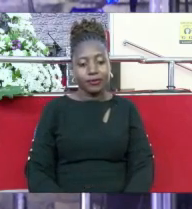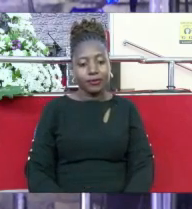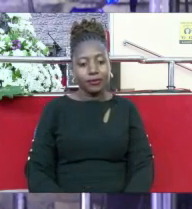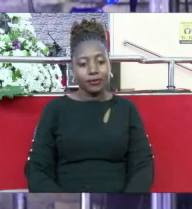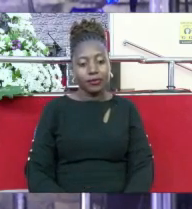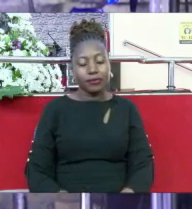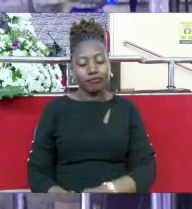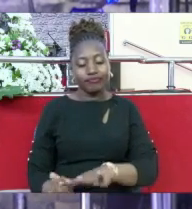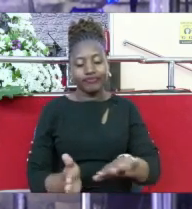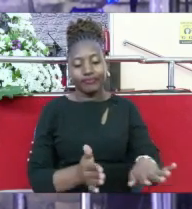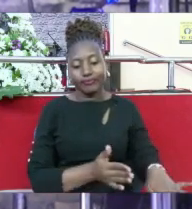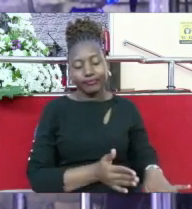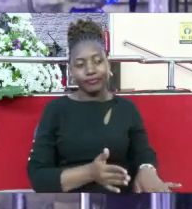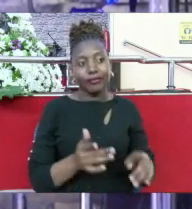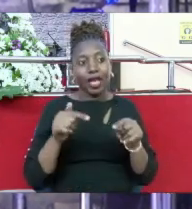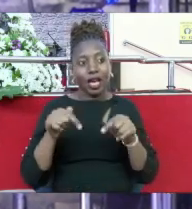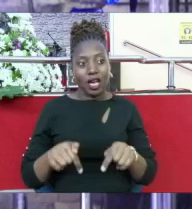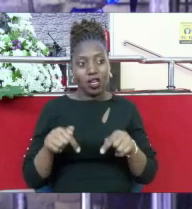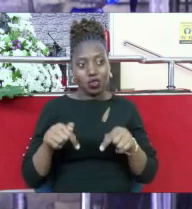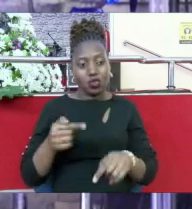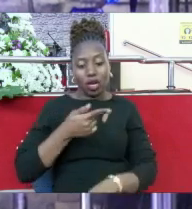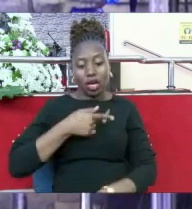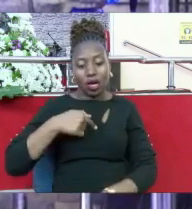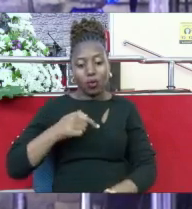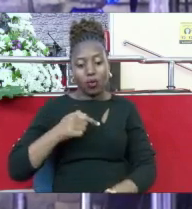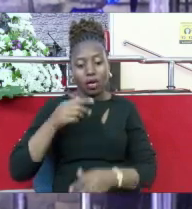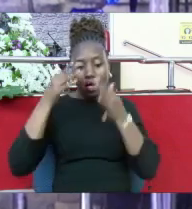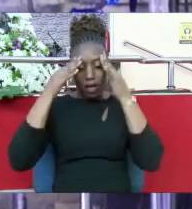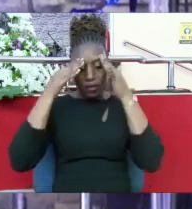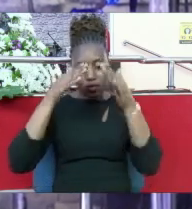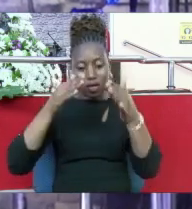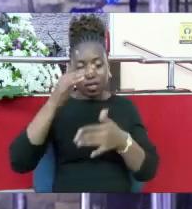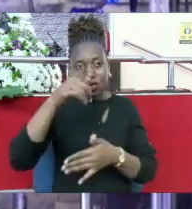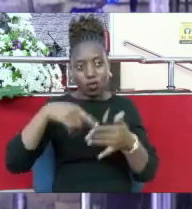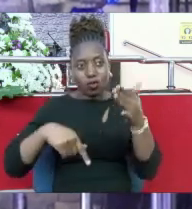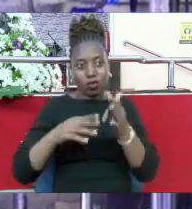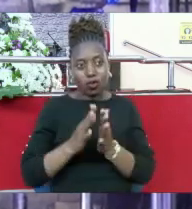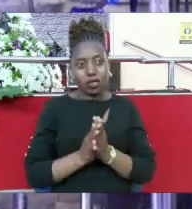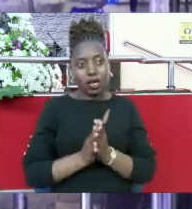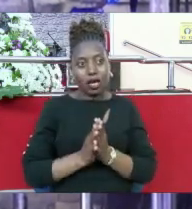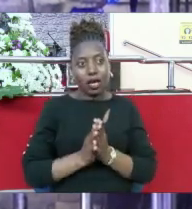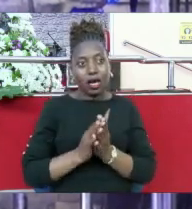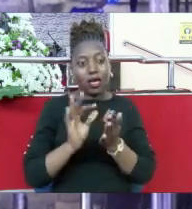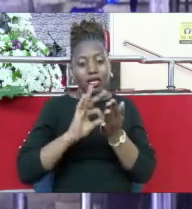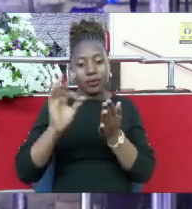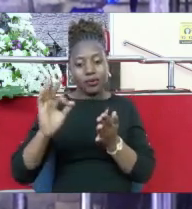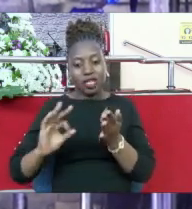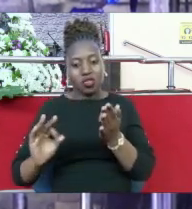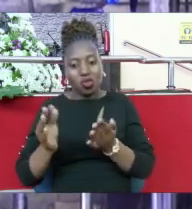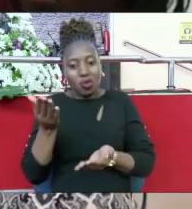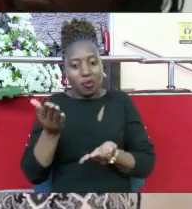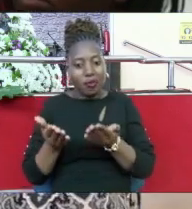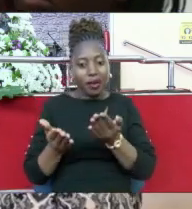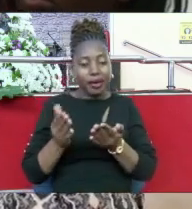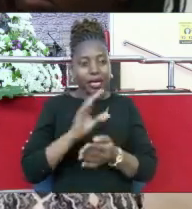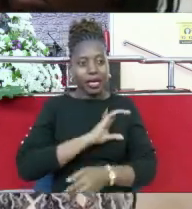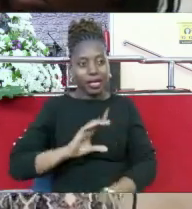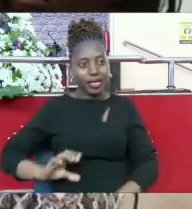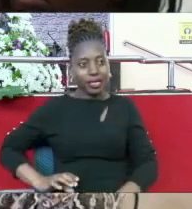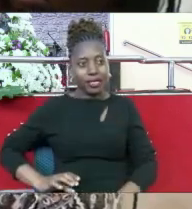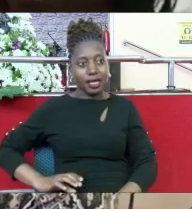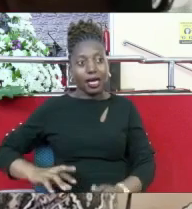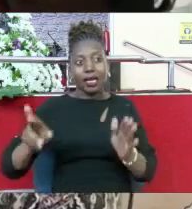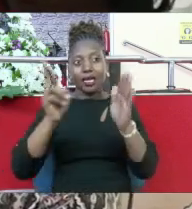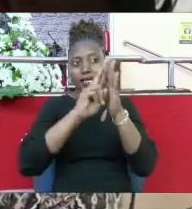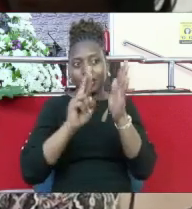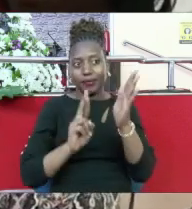we have been going through spiritual disciplines. Tutakuwa tunasoma or Christian disciplines. Tutakuwa tunasoma